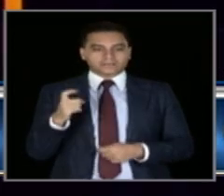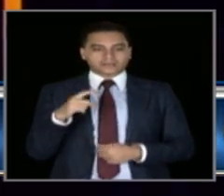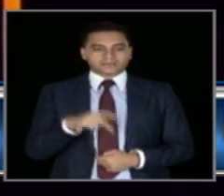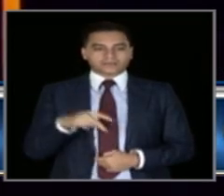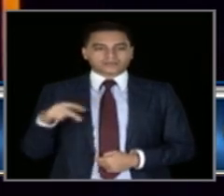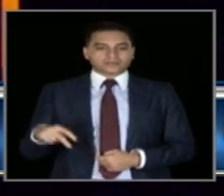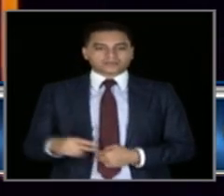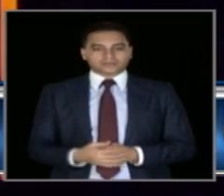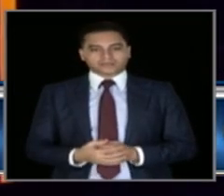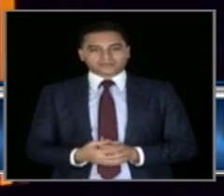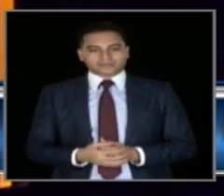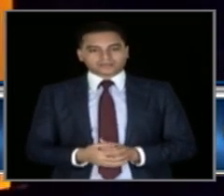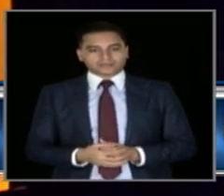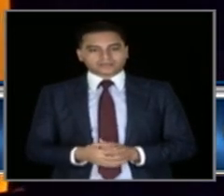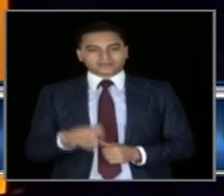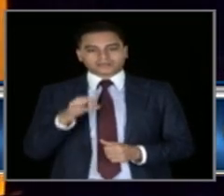9 × 8 × 6 + 188 يساوي كام؟